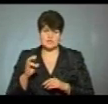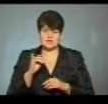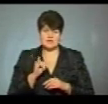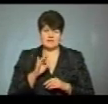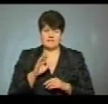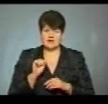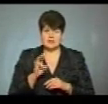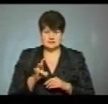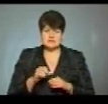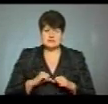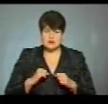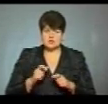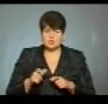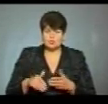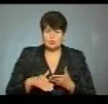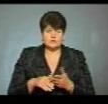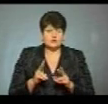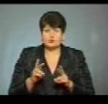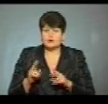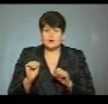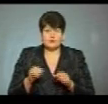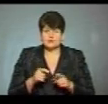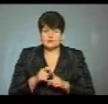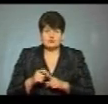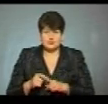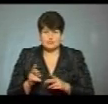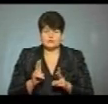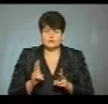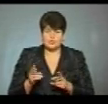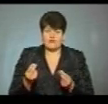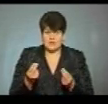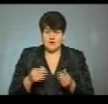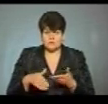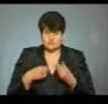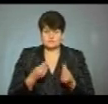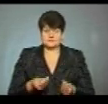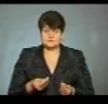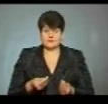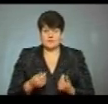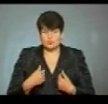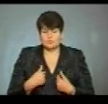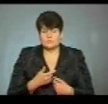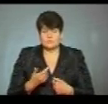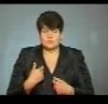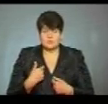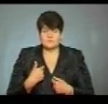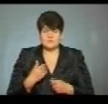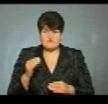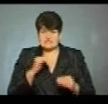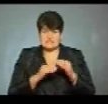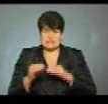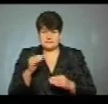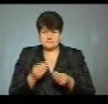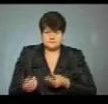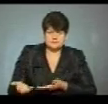і не знаю. Стараються люди допомогти, хто як може, хто словом, хто і фінансово. Тому ми в складчину в